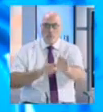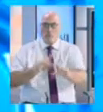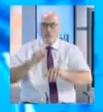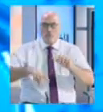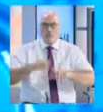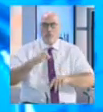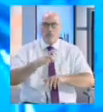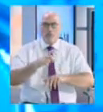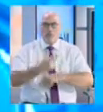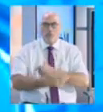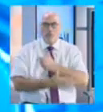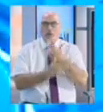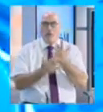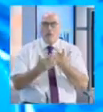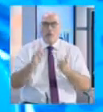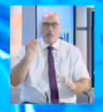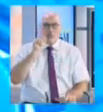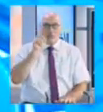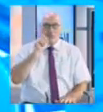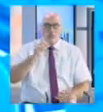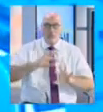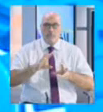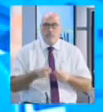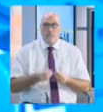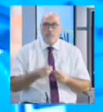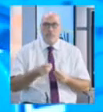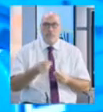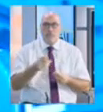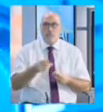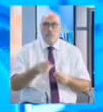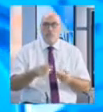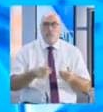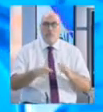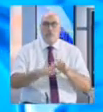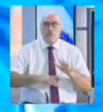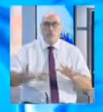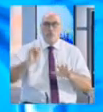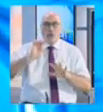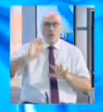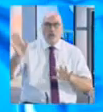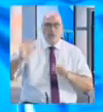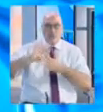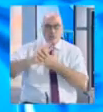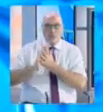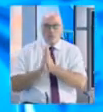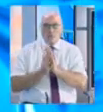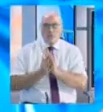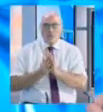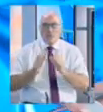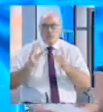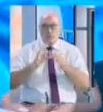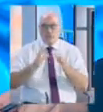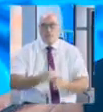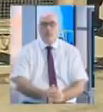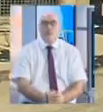غذائية ومستلزمات طبية إلى العائلات المتضررة من الحرائق بالمناطق الشرقية من البلاد. مريم بن عبد الرحمن.